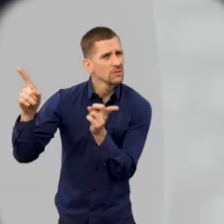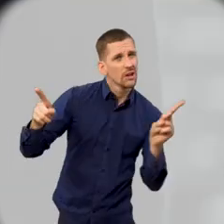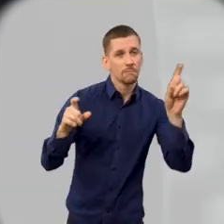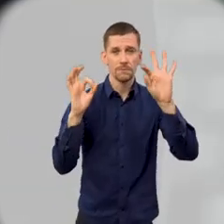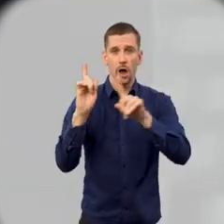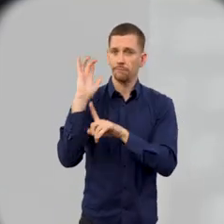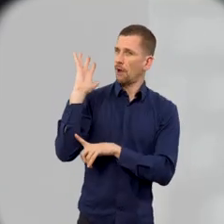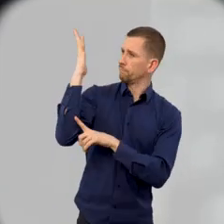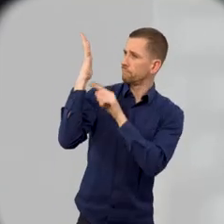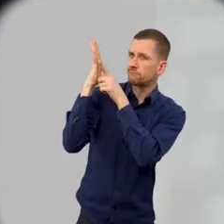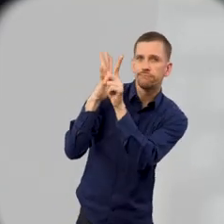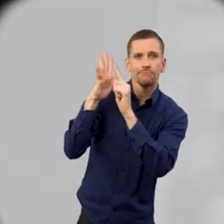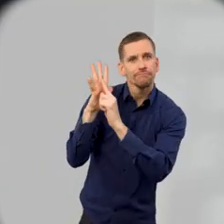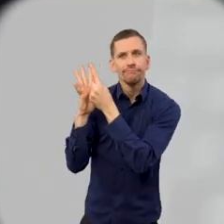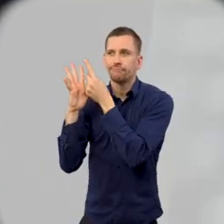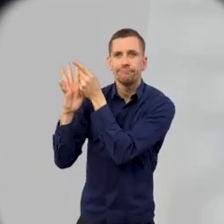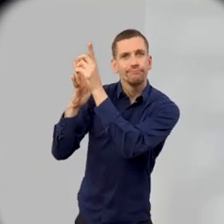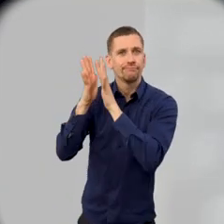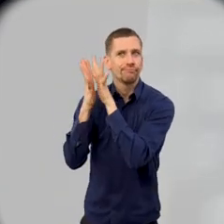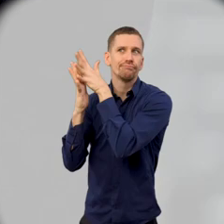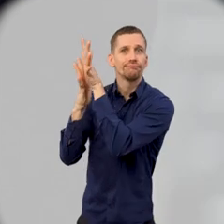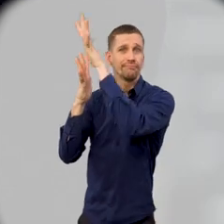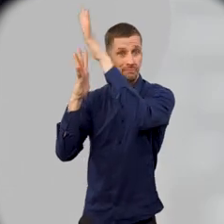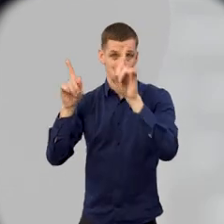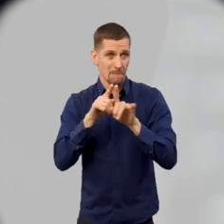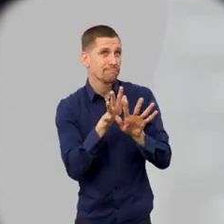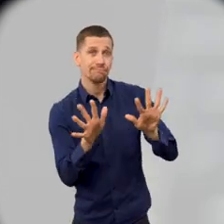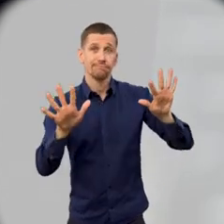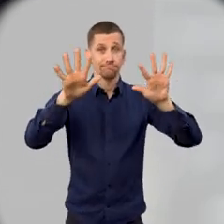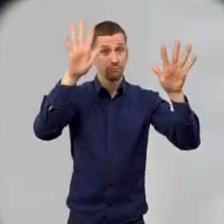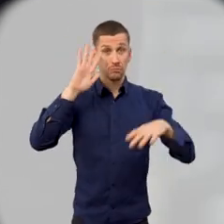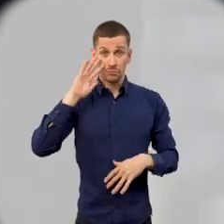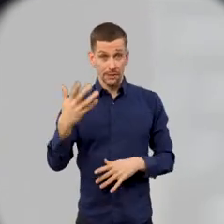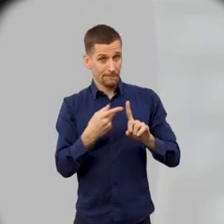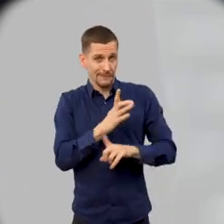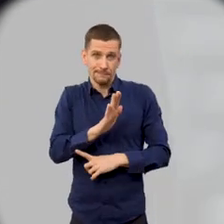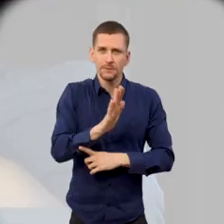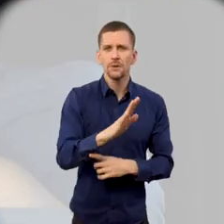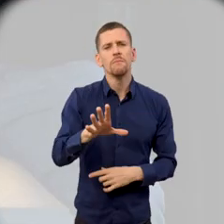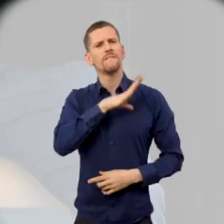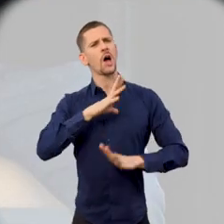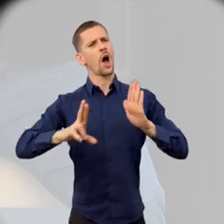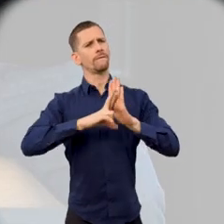lorsqu'ils choisissent certains projets, ça leur ouvre, comme dans un arbre, donc de nouvelles branches pour choisir des spécialisations, par exemple, etc.